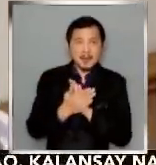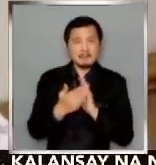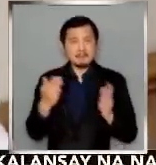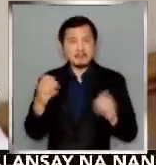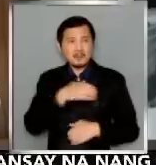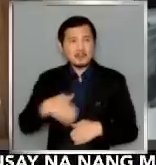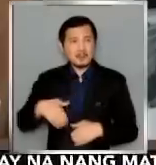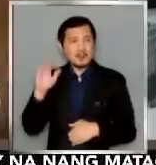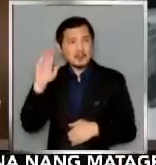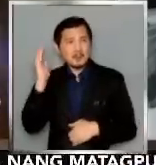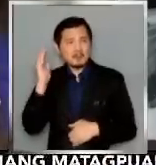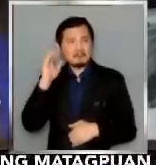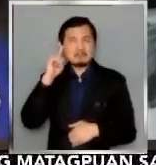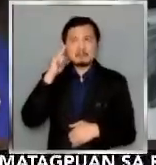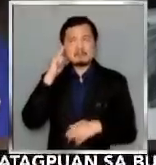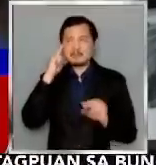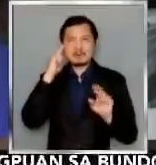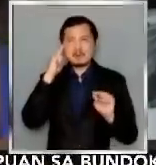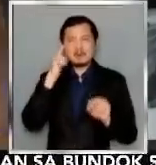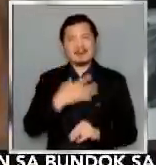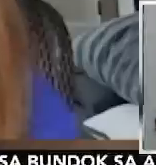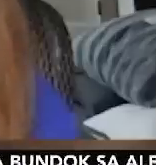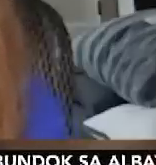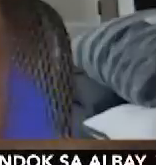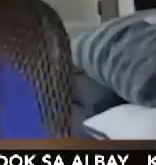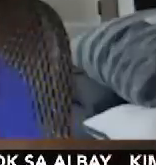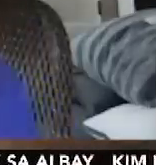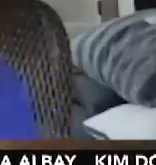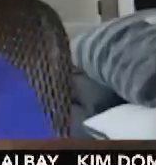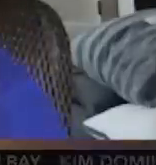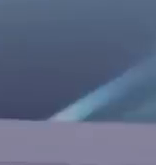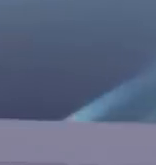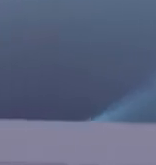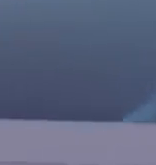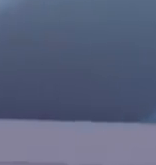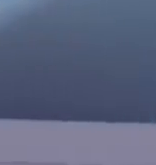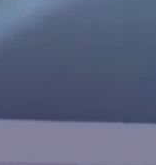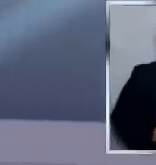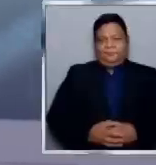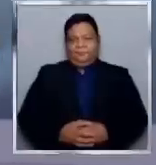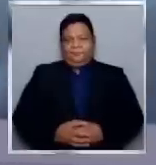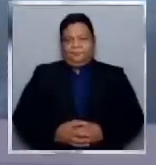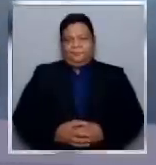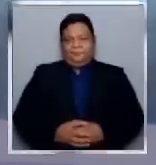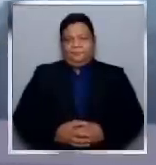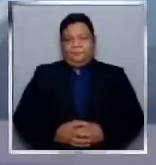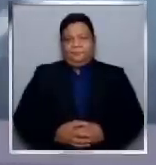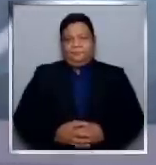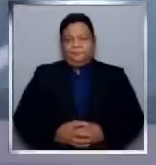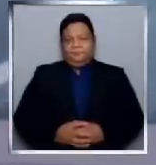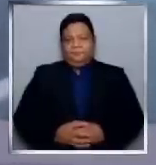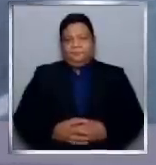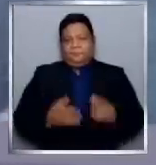I love acting. Katatibayan, updated sa showbiz happenings. Dead on the spot ang isang lalaki kasunod